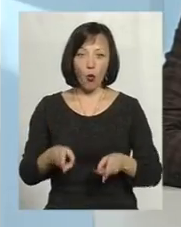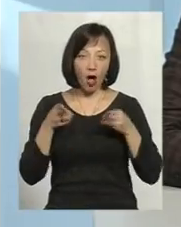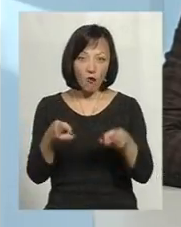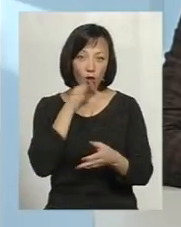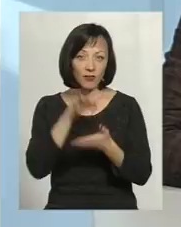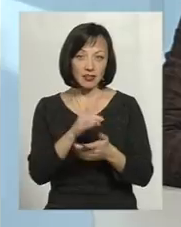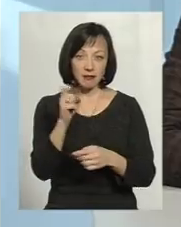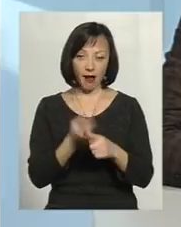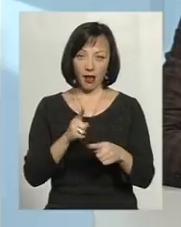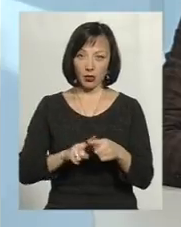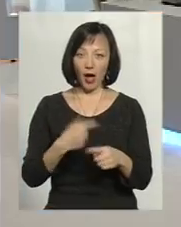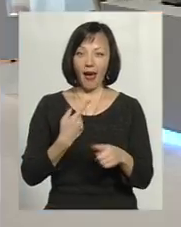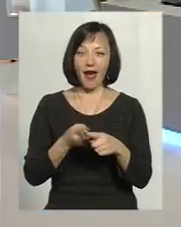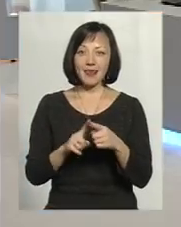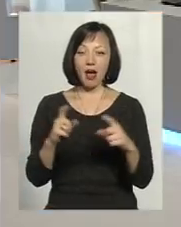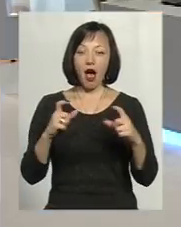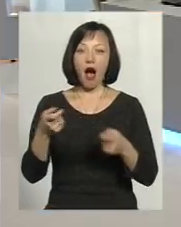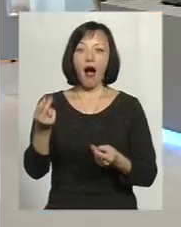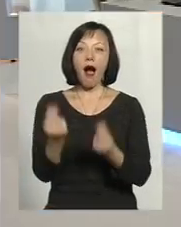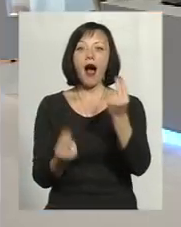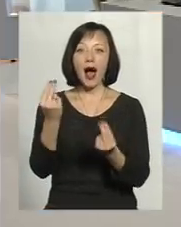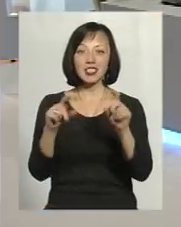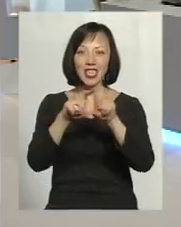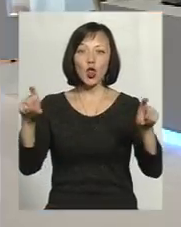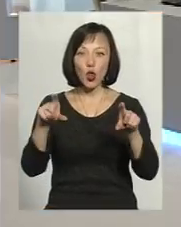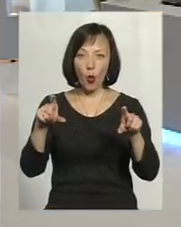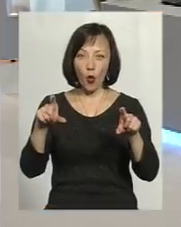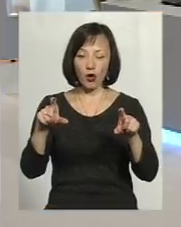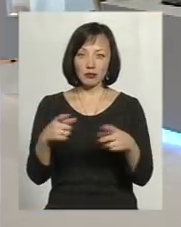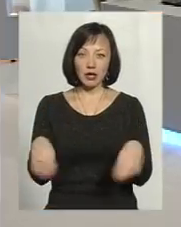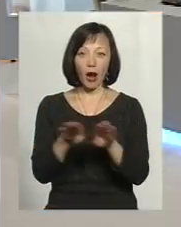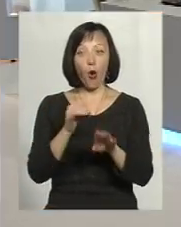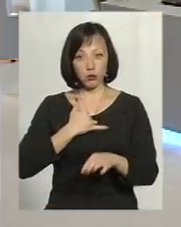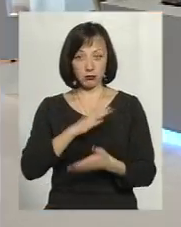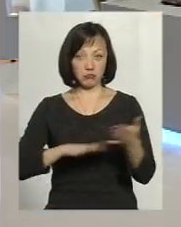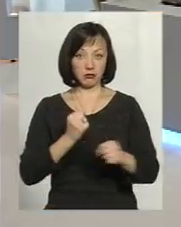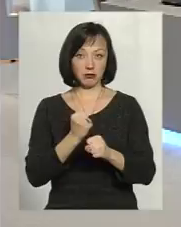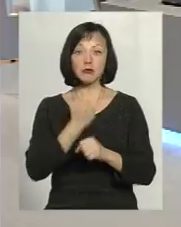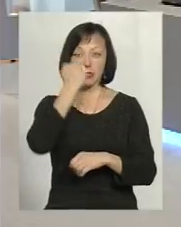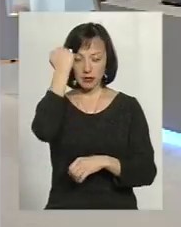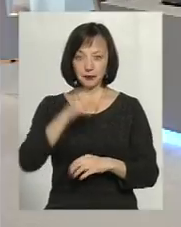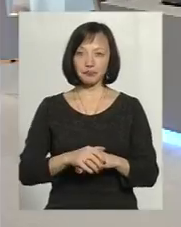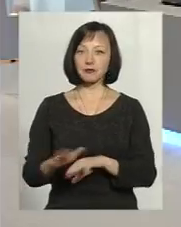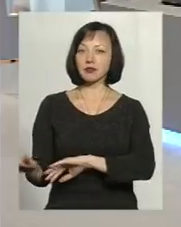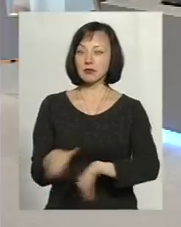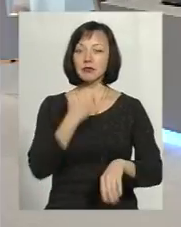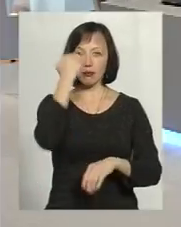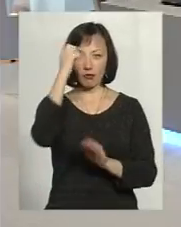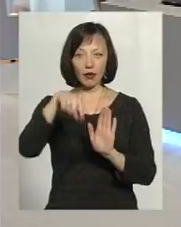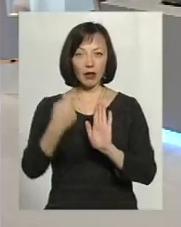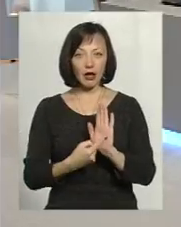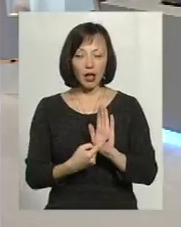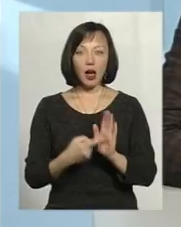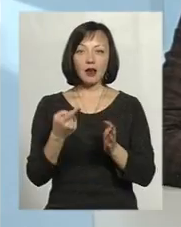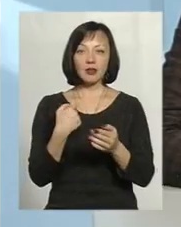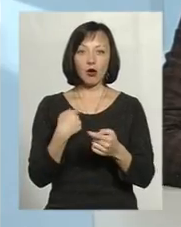за это, а эти казино закрыты. У нас же они функционируют. Спасибо. Дякую за запитання. Я буду вдячний,